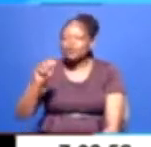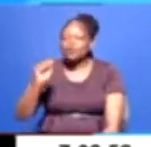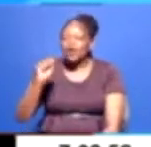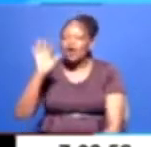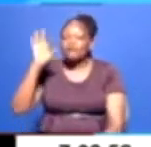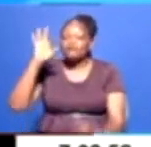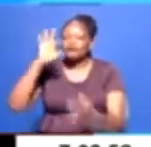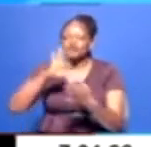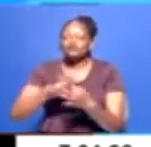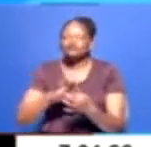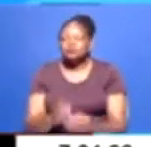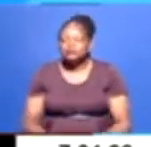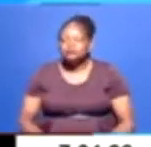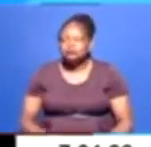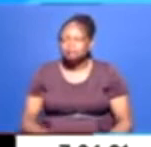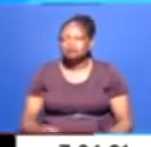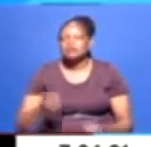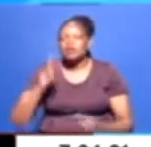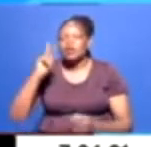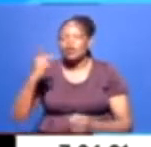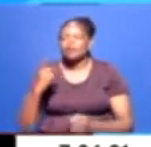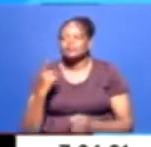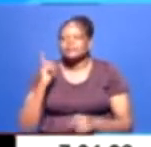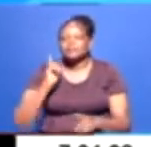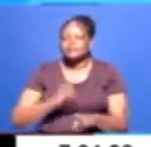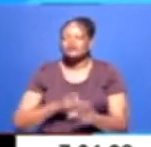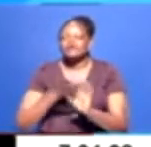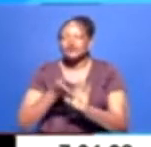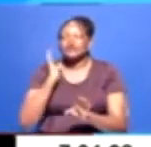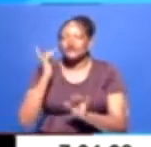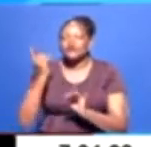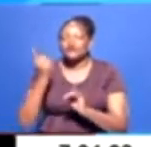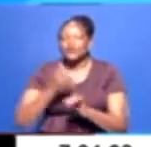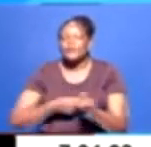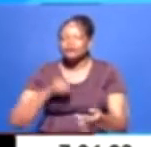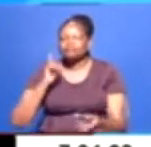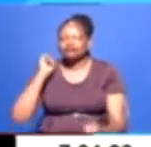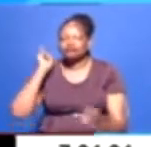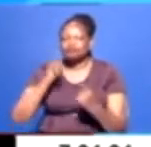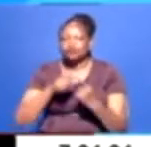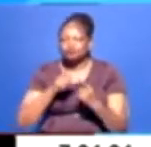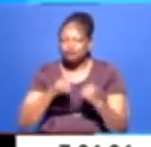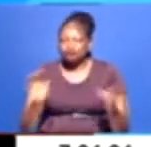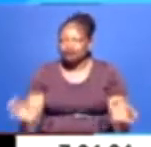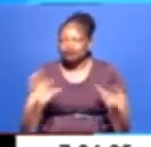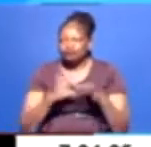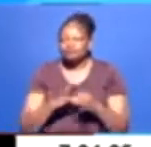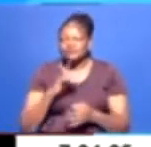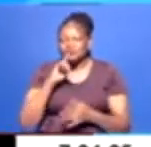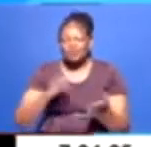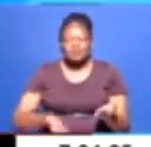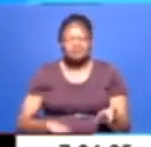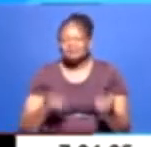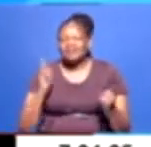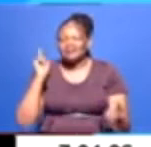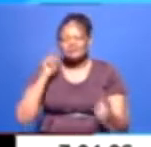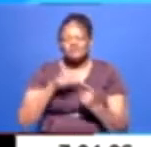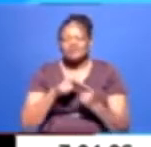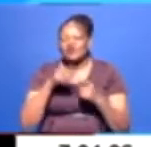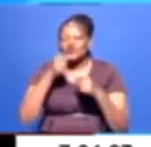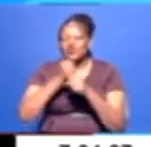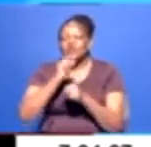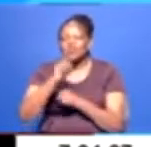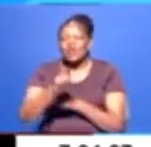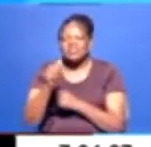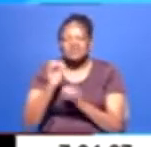baada ya kugura Azimio la umoja-One Kenya. Dr. Mutua amedai kwamba hakuna kuaminiana katika muungano wa Azimio na kwamba wawaniaji wa chama